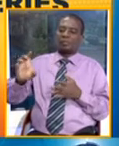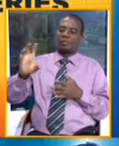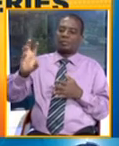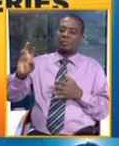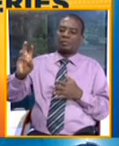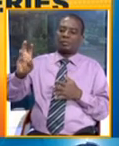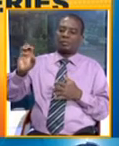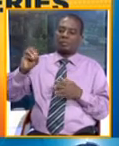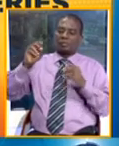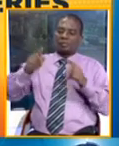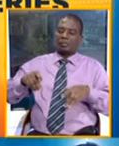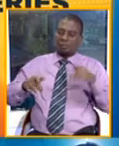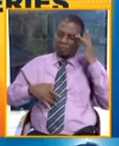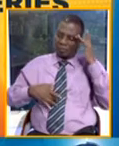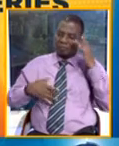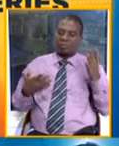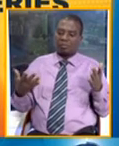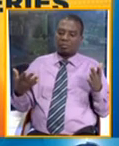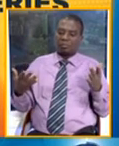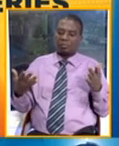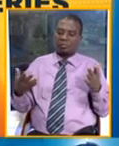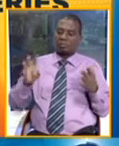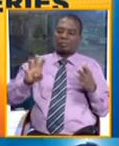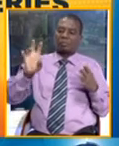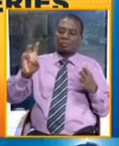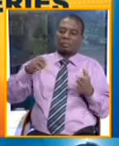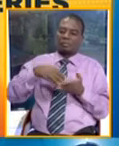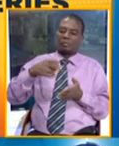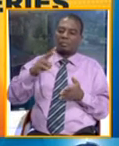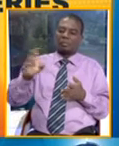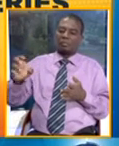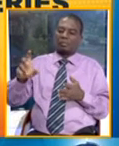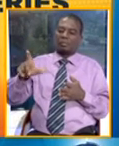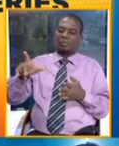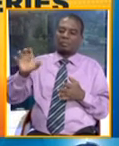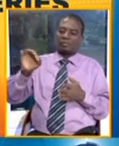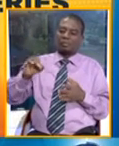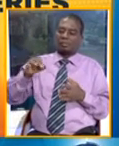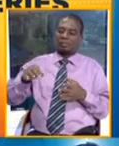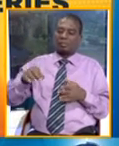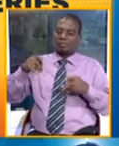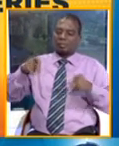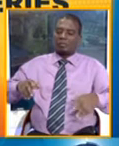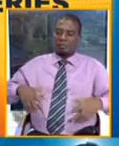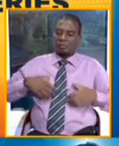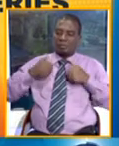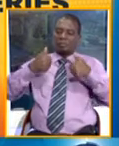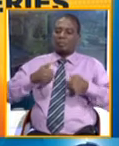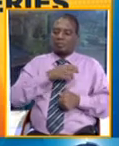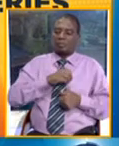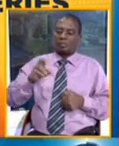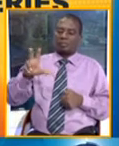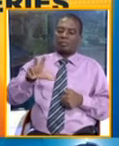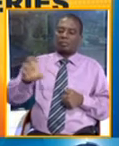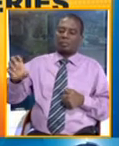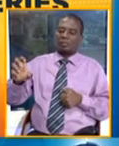cas confirmés de coronavirus, 47 239 personnes guéries, 306